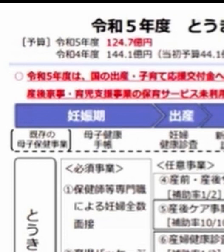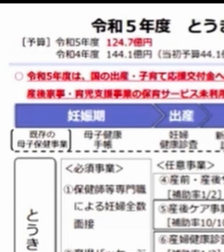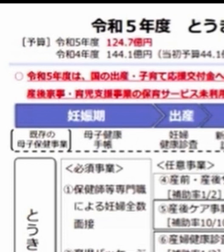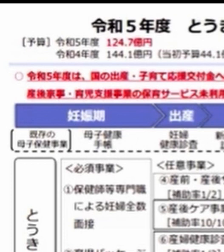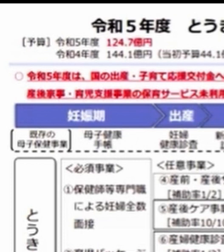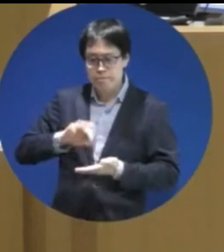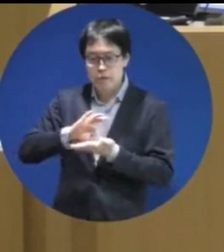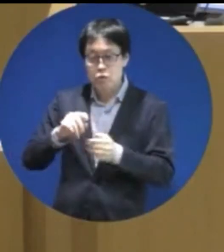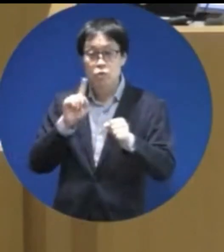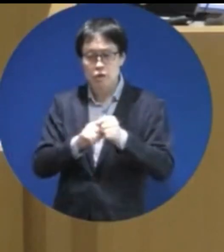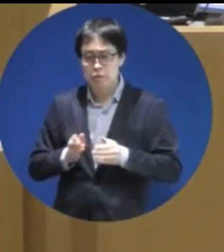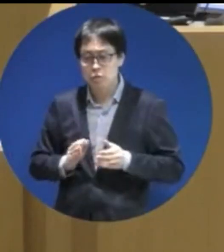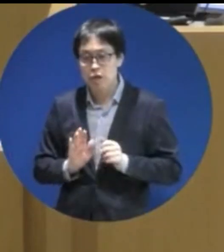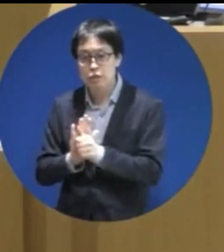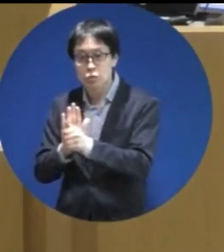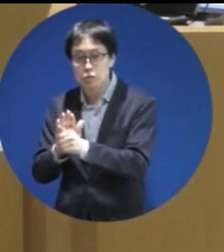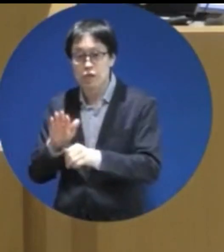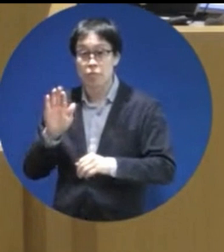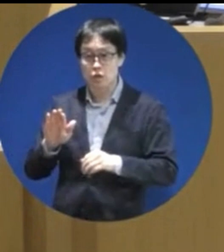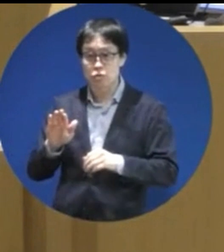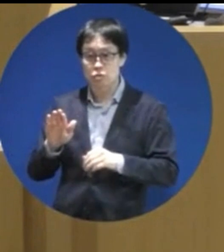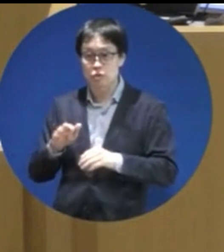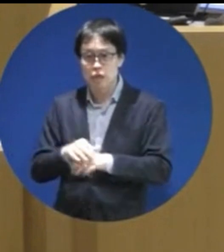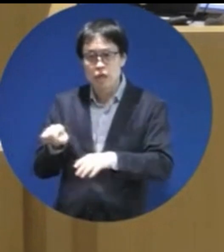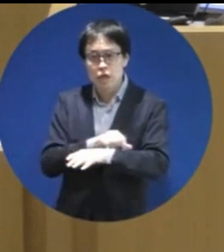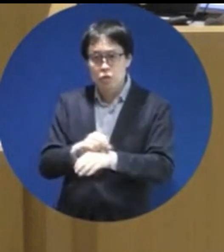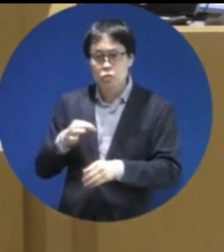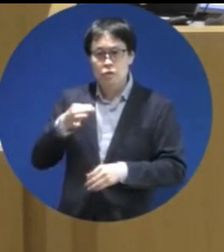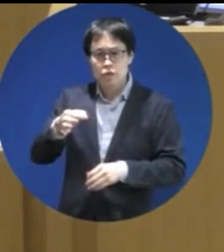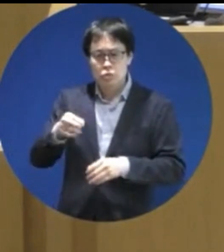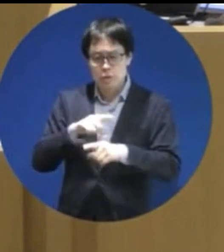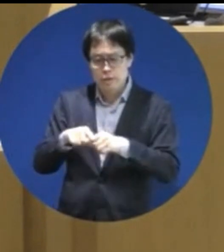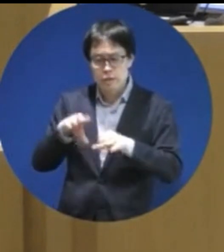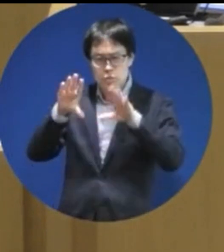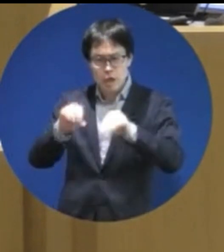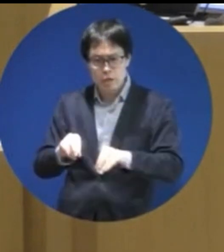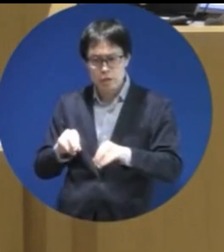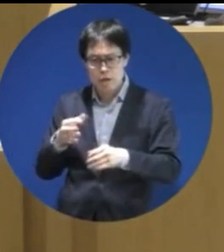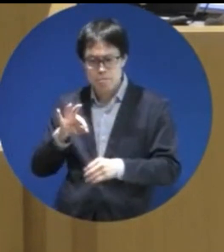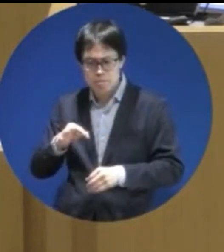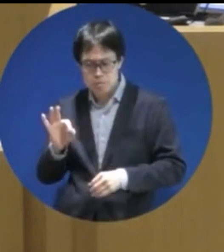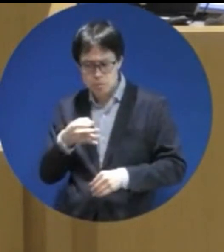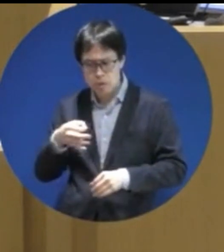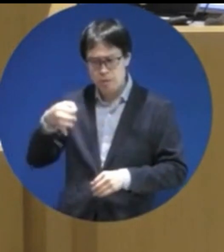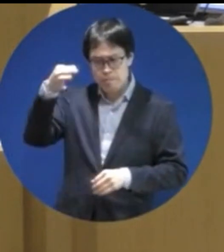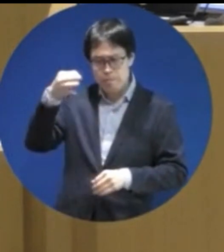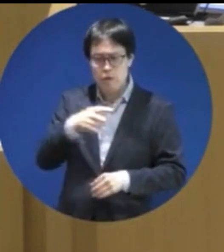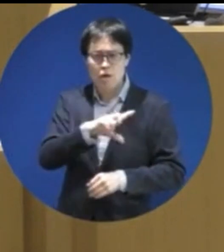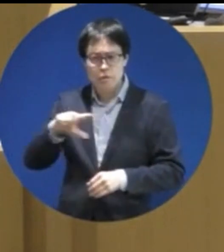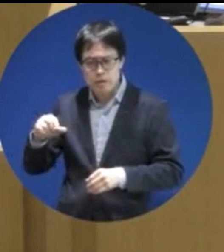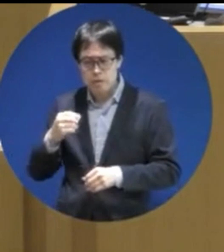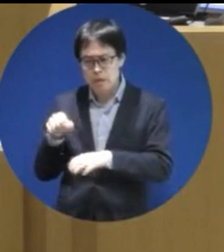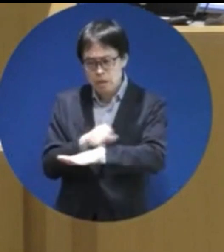移動支援などもあります。児童手当の特例給付が一部廃止、また物価の高騰などで特に渋谷区の子